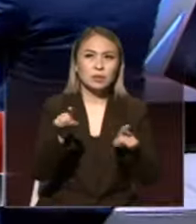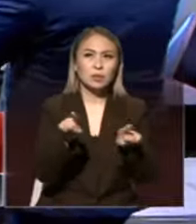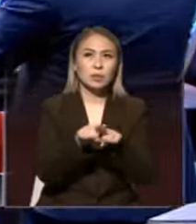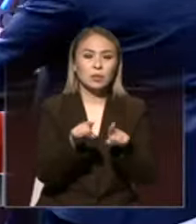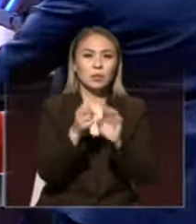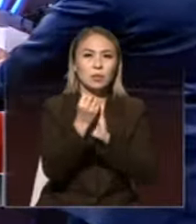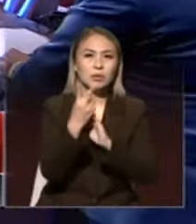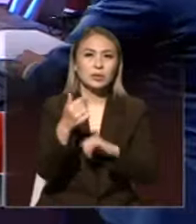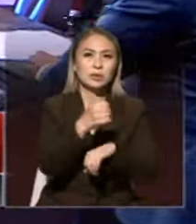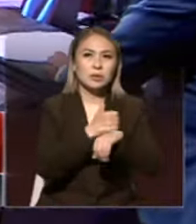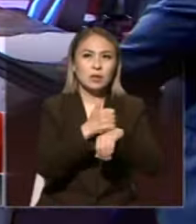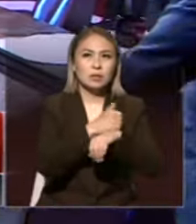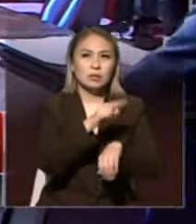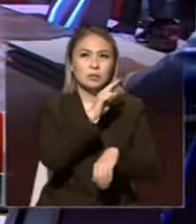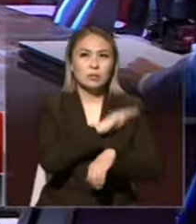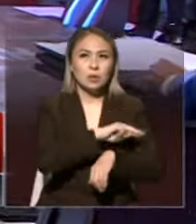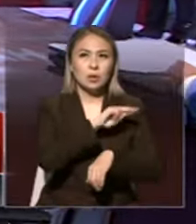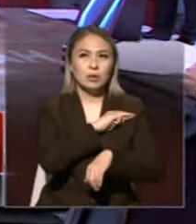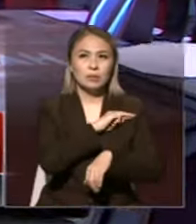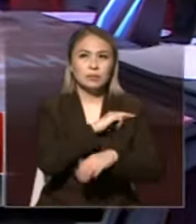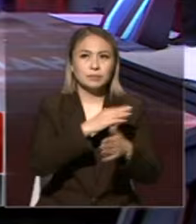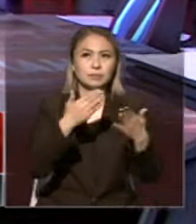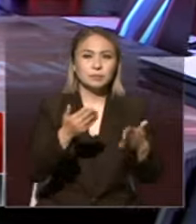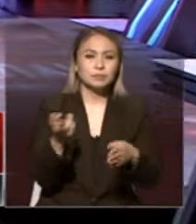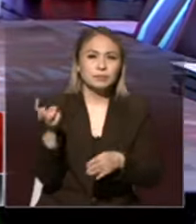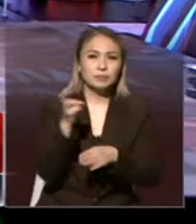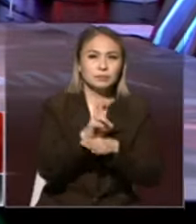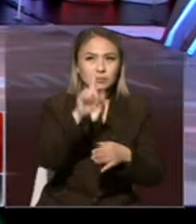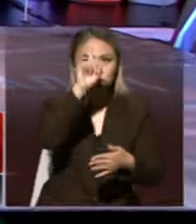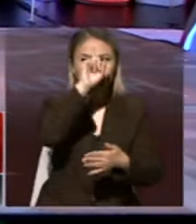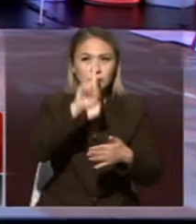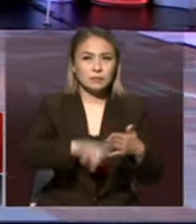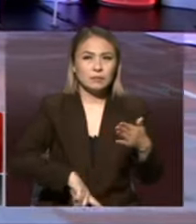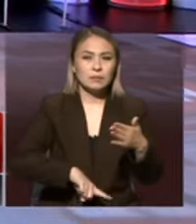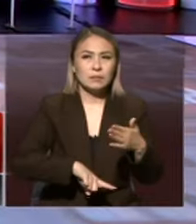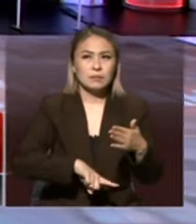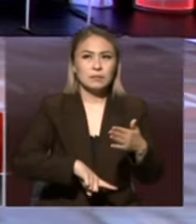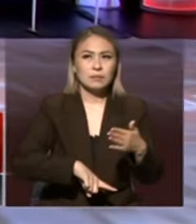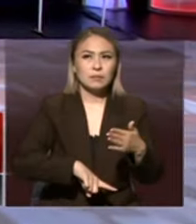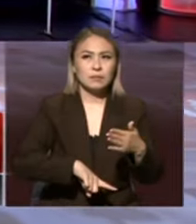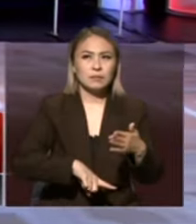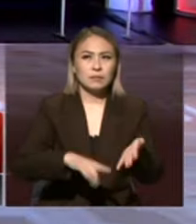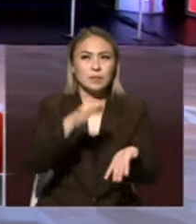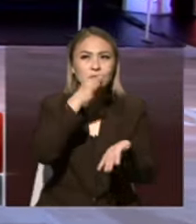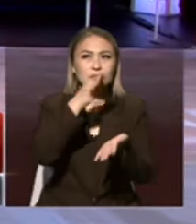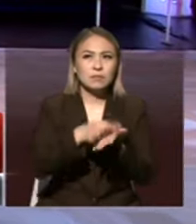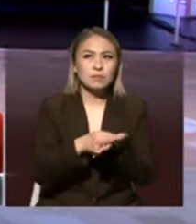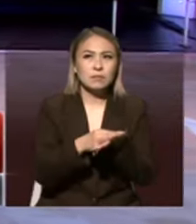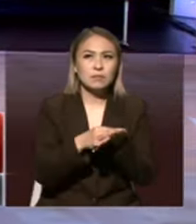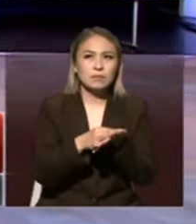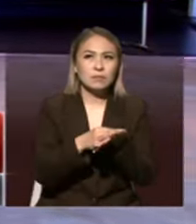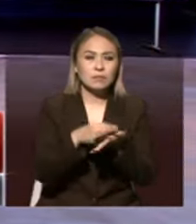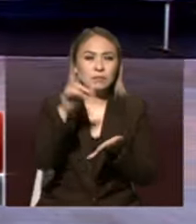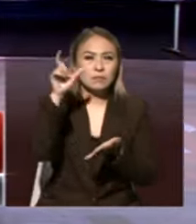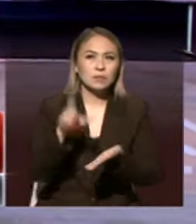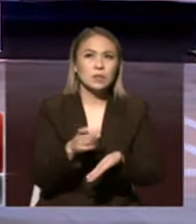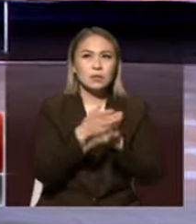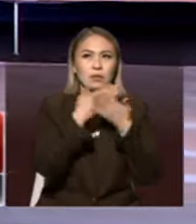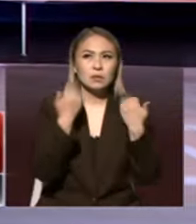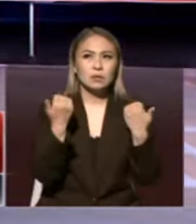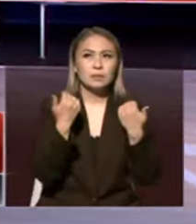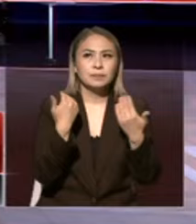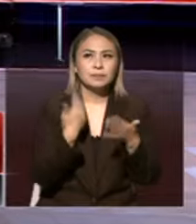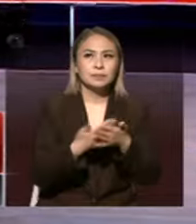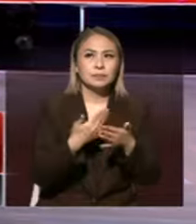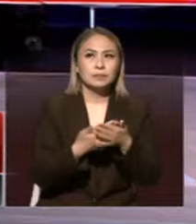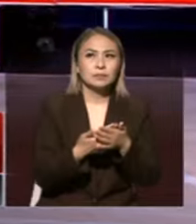12 сагаттан жумуш тийсиңдер осындай деп айтасың. Ан жерге барып, үмүттөнүп барып барасың. Жооп беретин, сөзүнө жооп беретин адам жок. Мисалы сиз айттыңыз го,